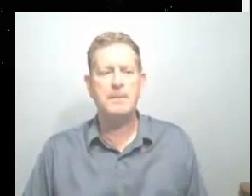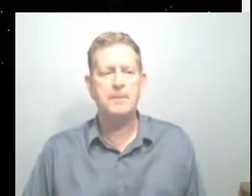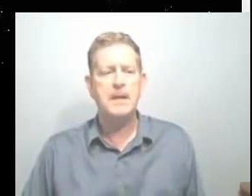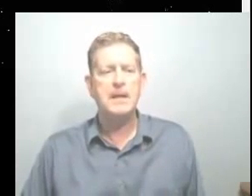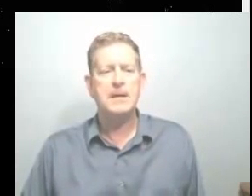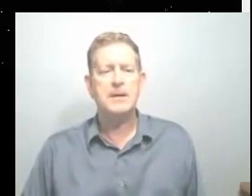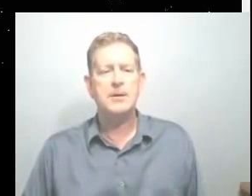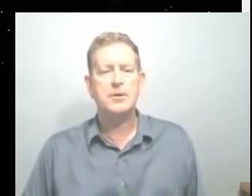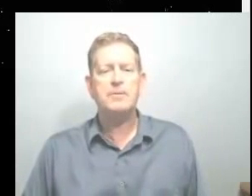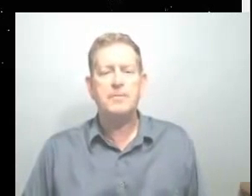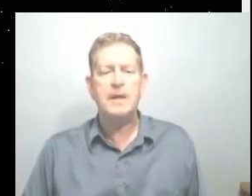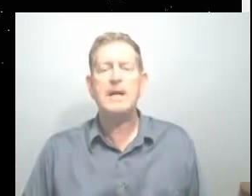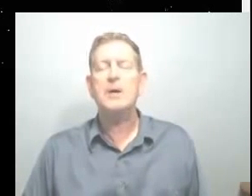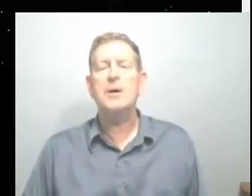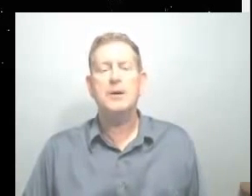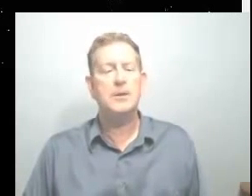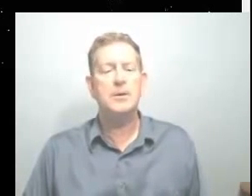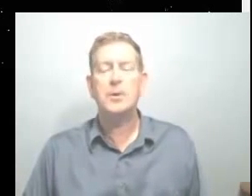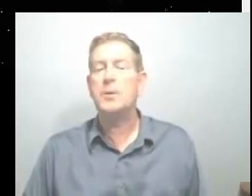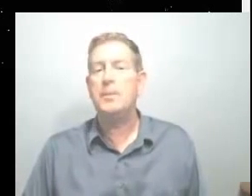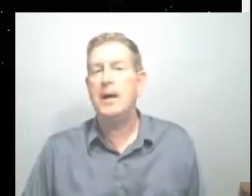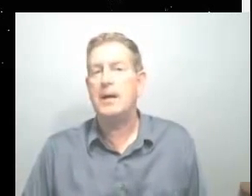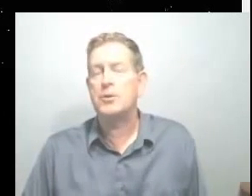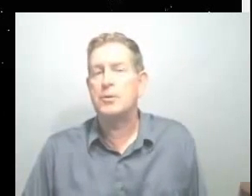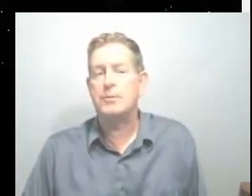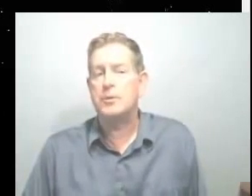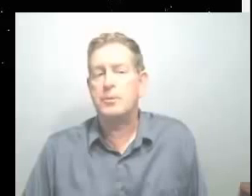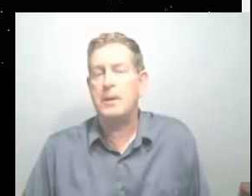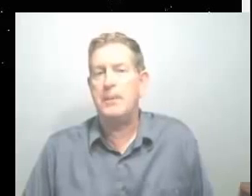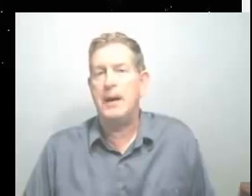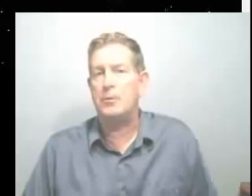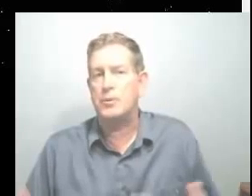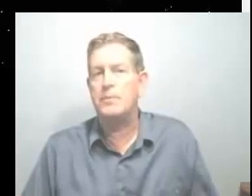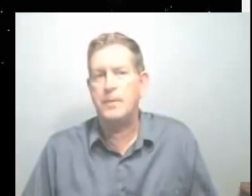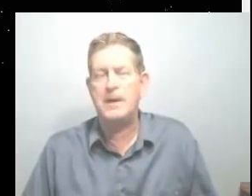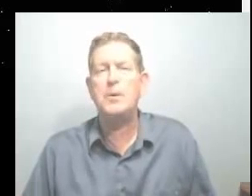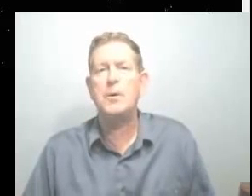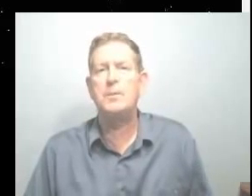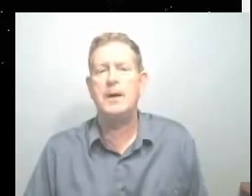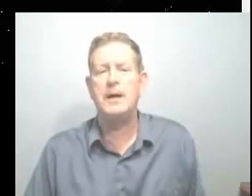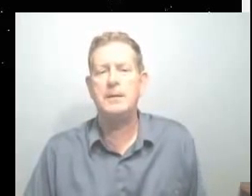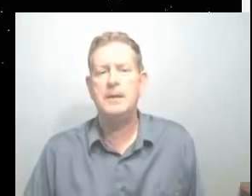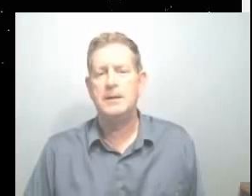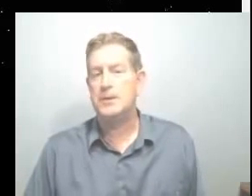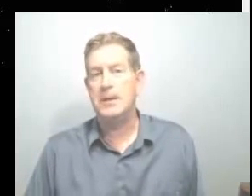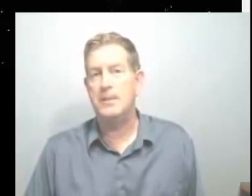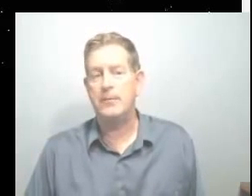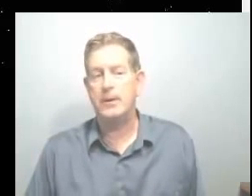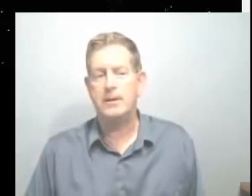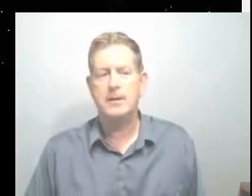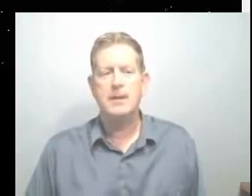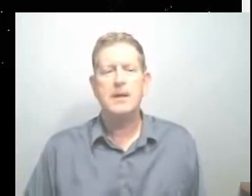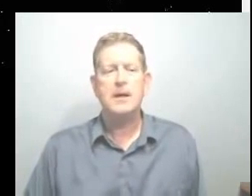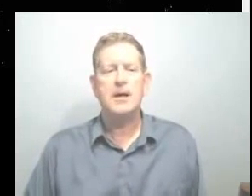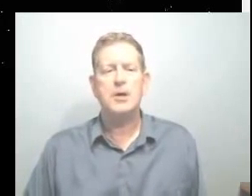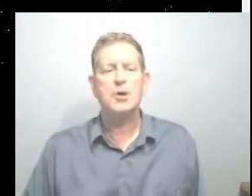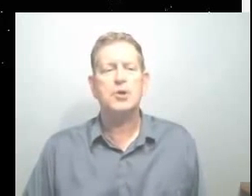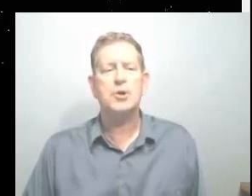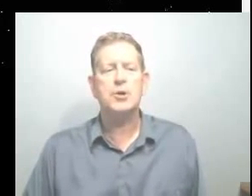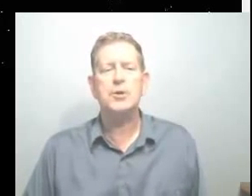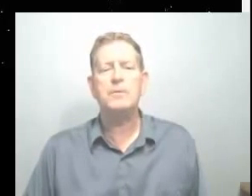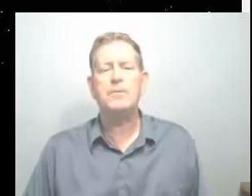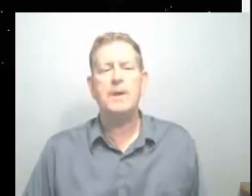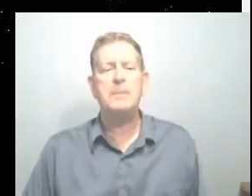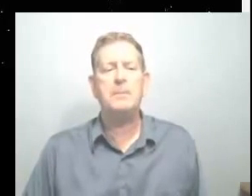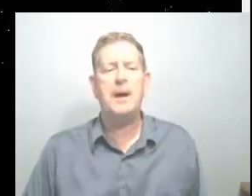de moi-même. Je fais le repas, je prépare ou je fais le repas, ce qui n'est pas vrai.